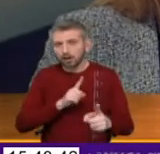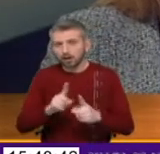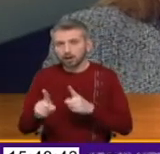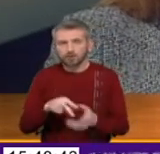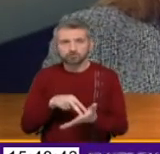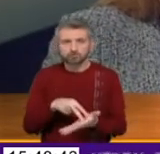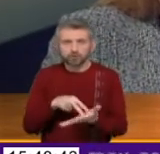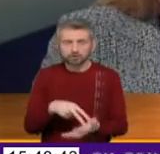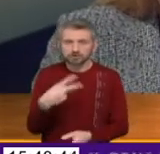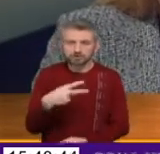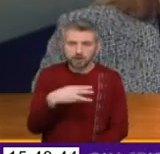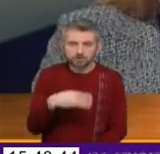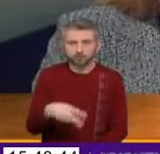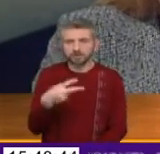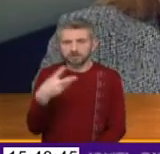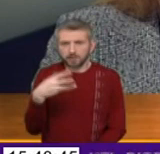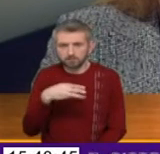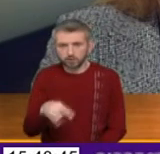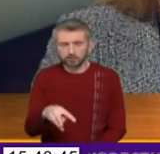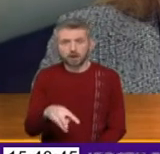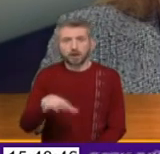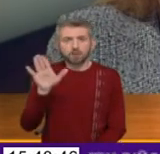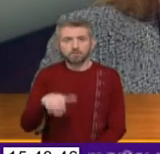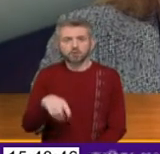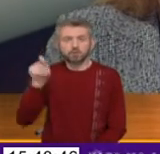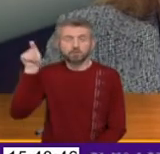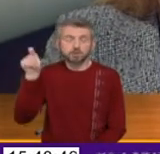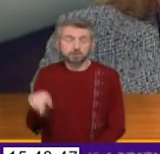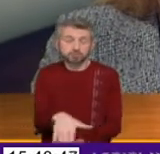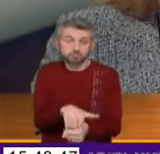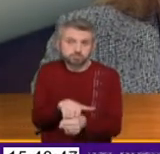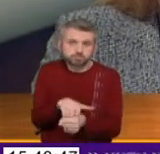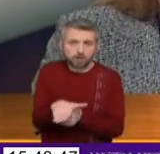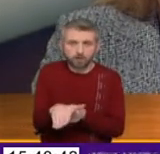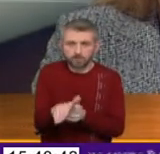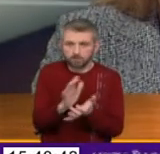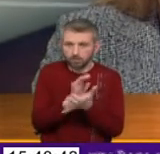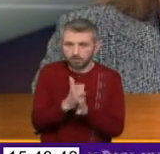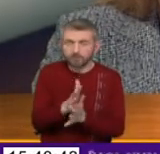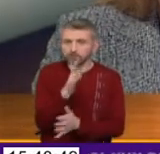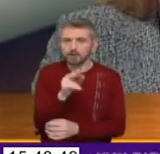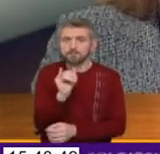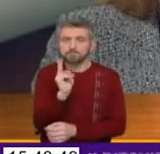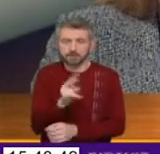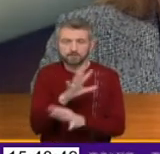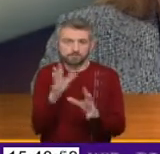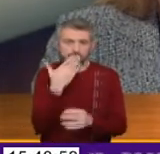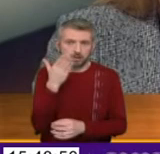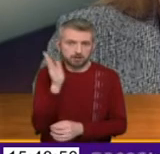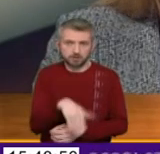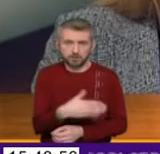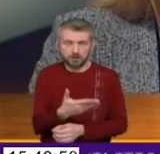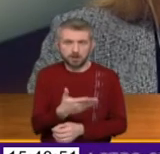остановці по 20 минут, по 25. Потім приїжджає битком набитий. Часи пік це взагалі говорити немає.